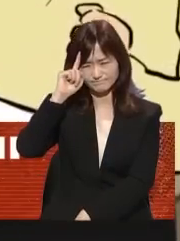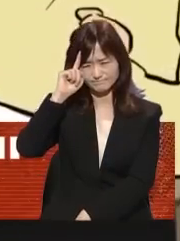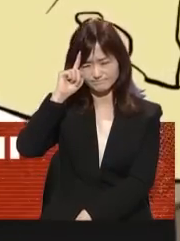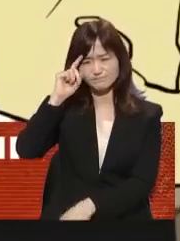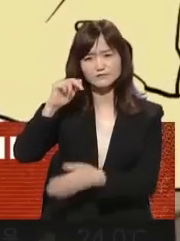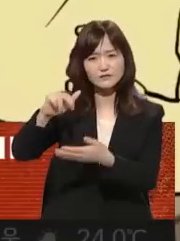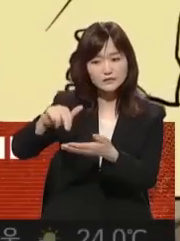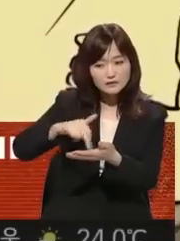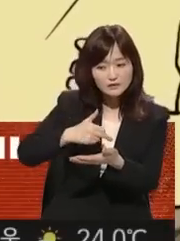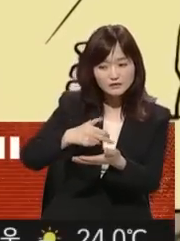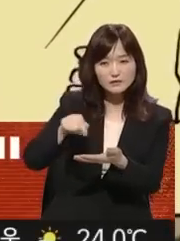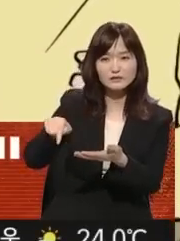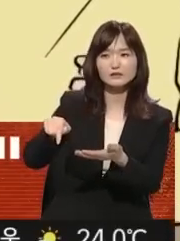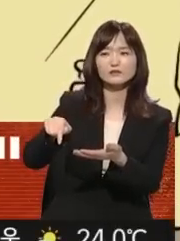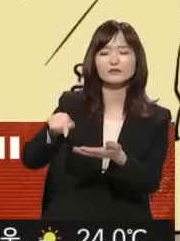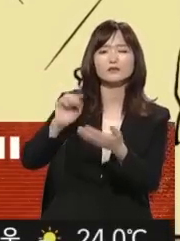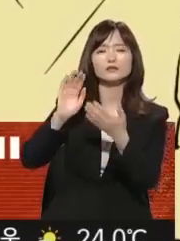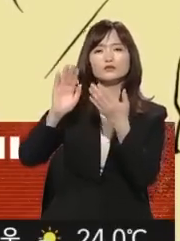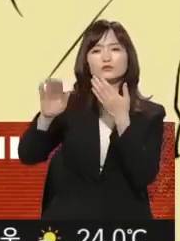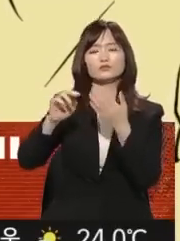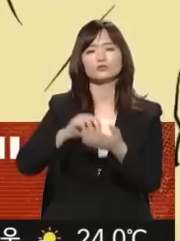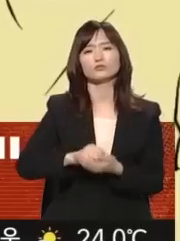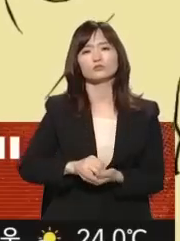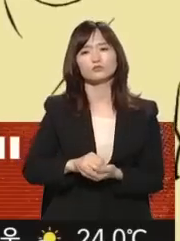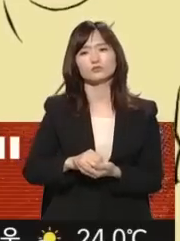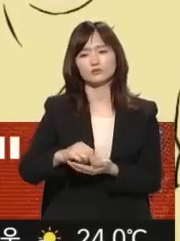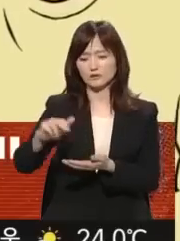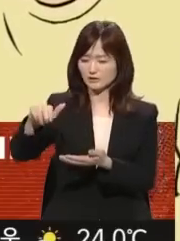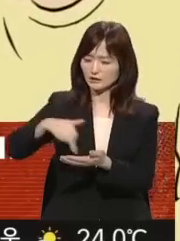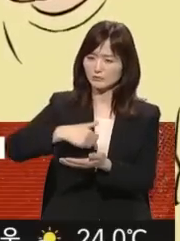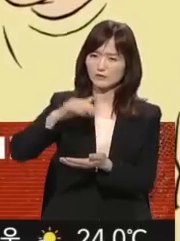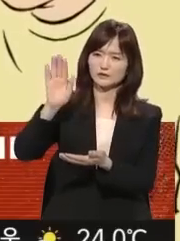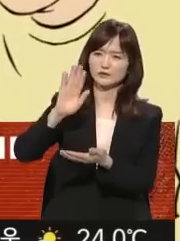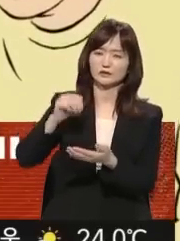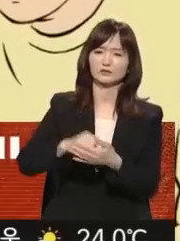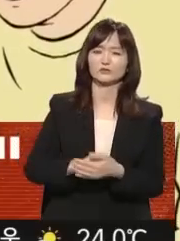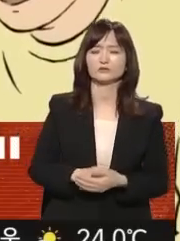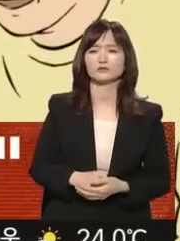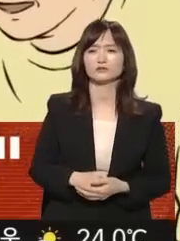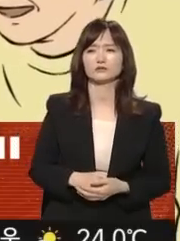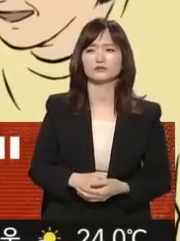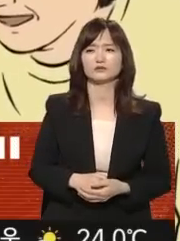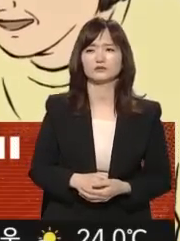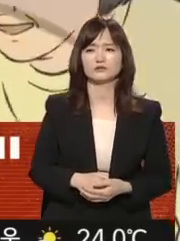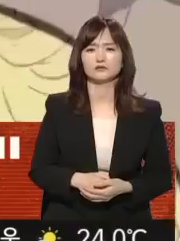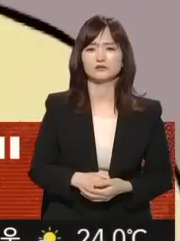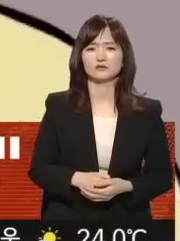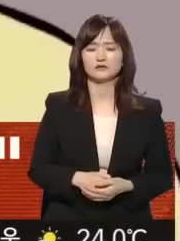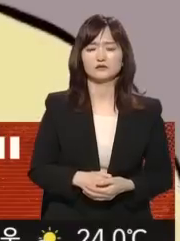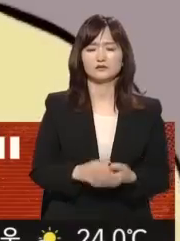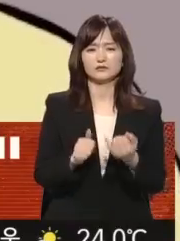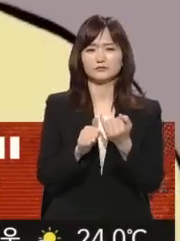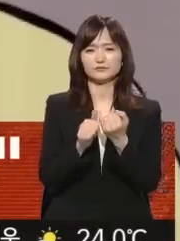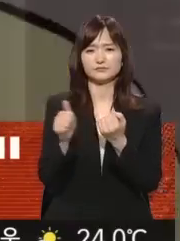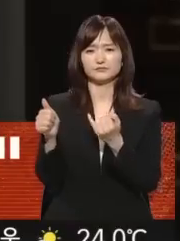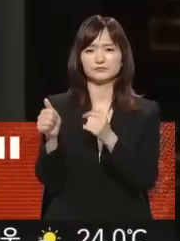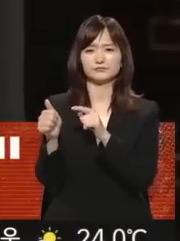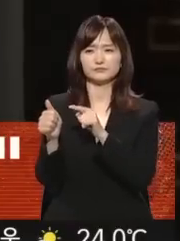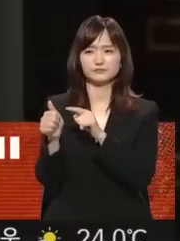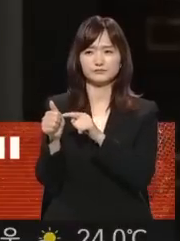보내려고 했으나 그것이 또 그 후에는 답을 다시 안 보내는 걸로 읽지도 않고 있다고 합니다 자 일단은 남편분의